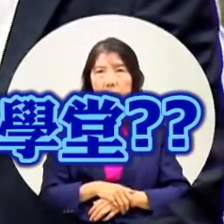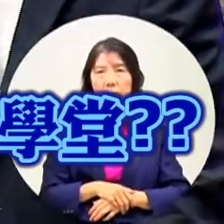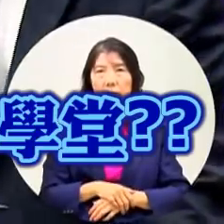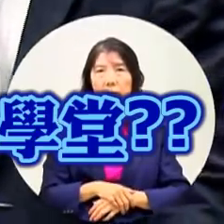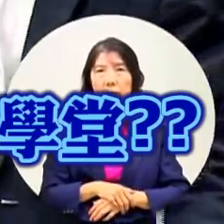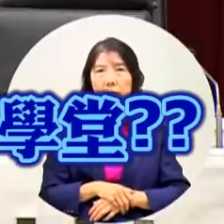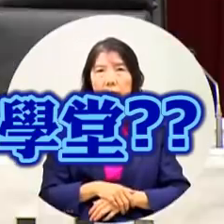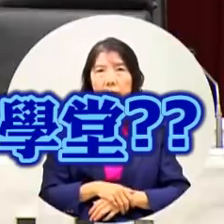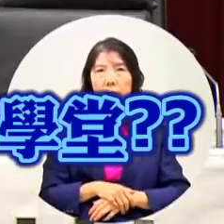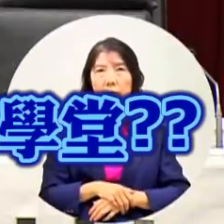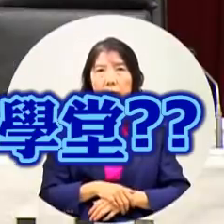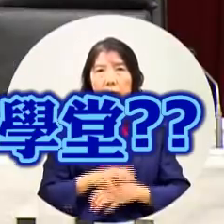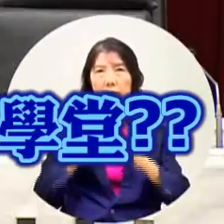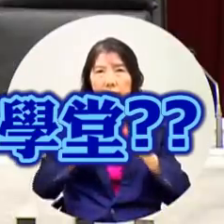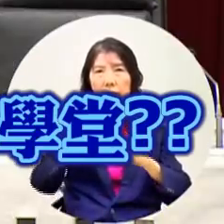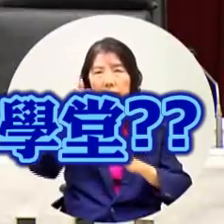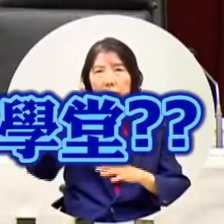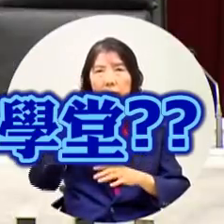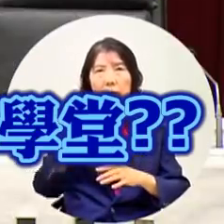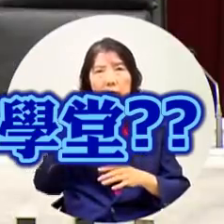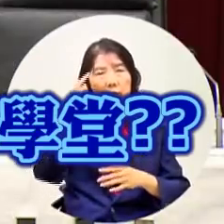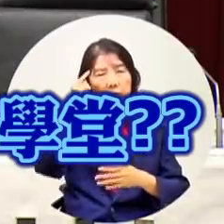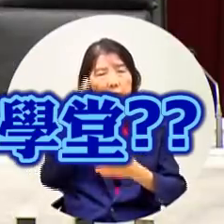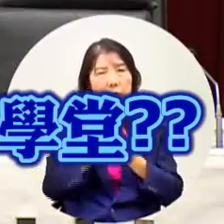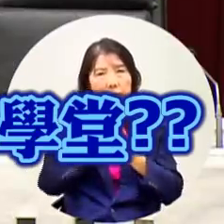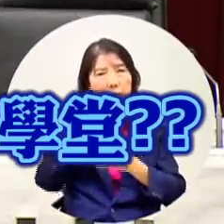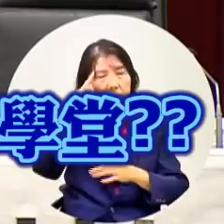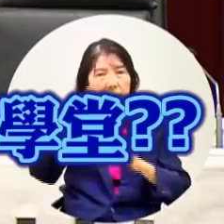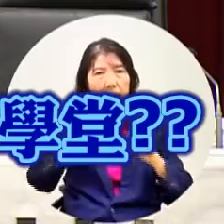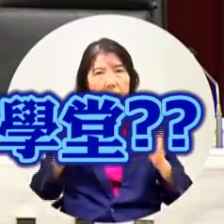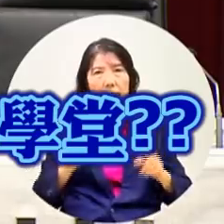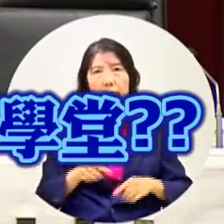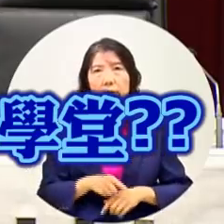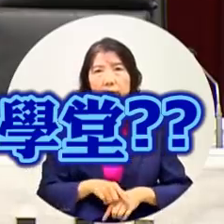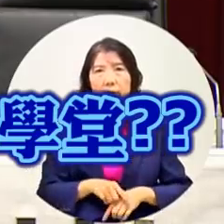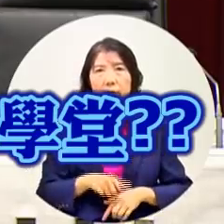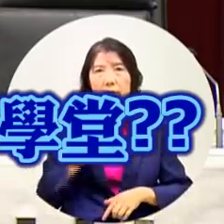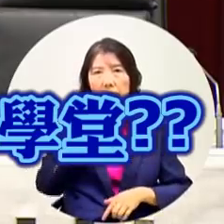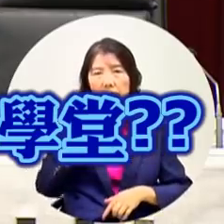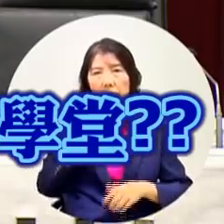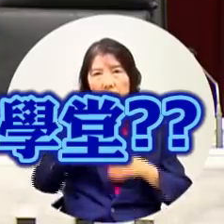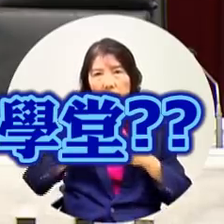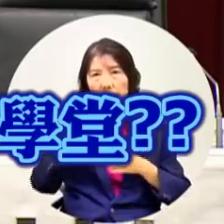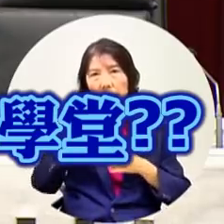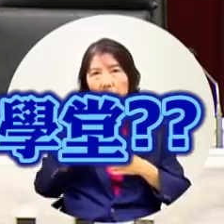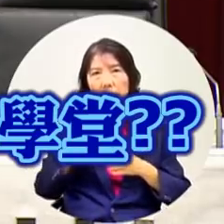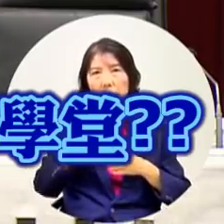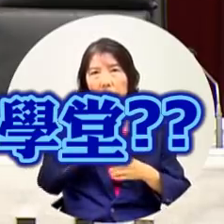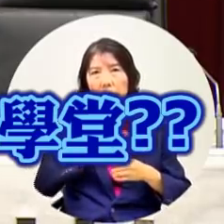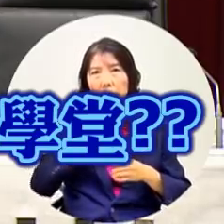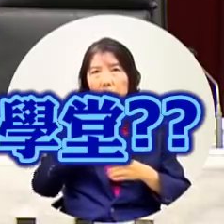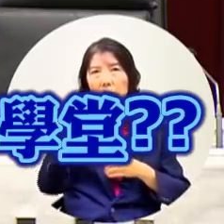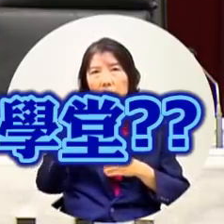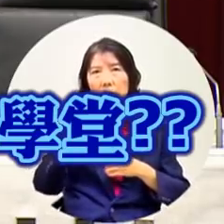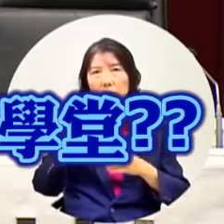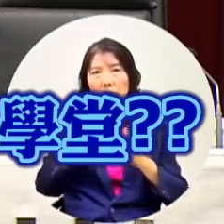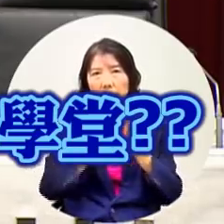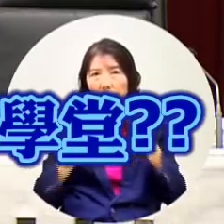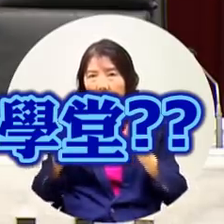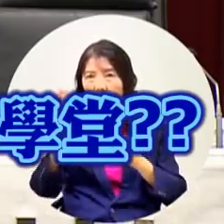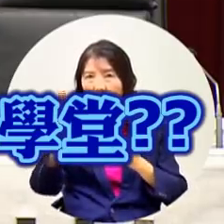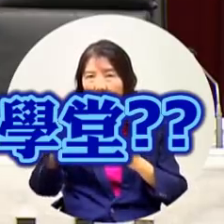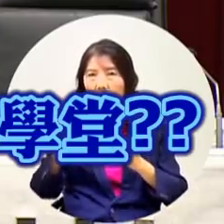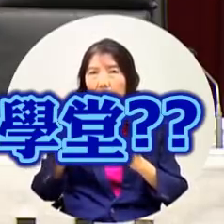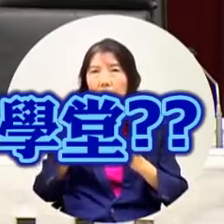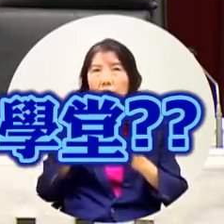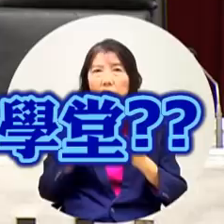那个市长，个人见解无同啊。那我吼，你看赵子渊阁有小弟无？啊，伊若学历、